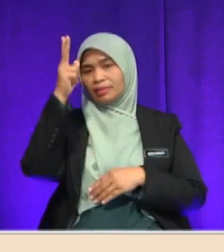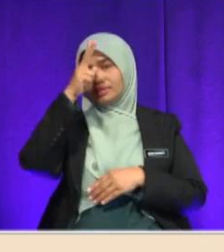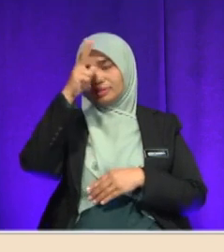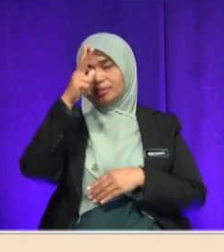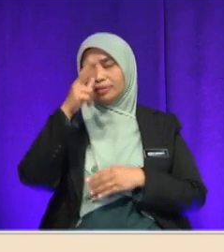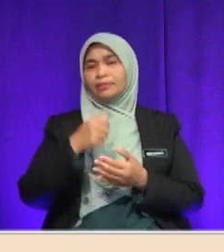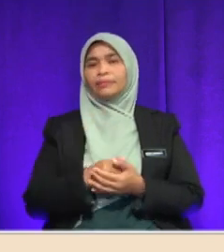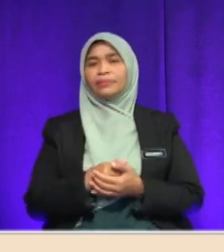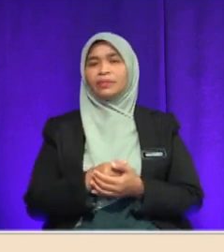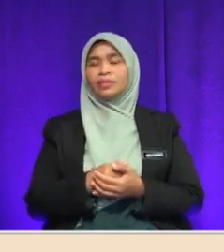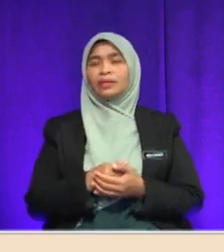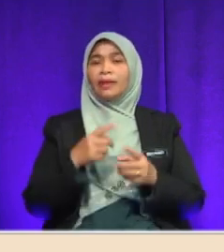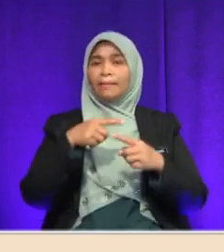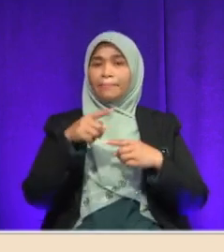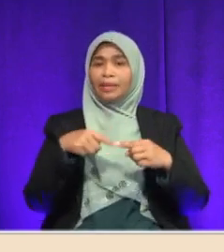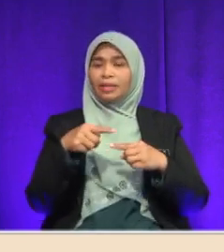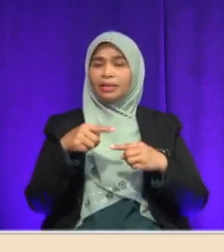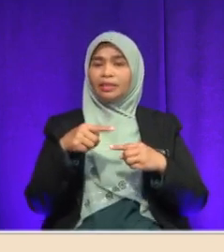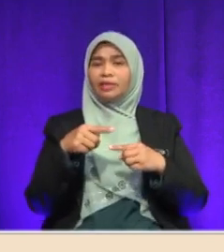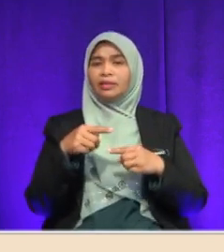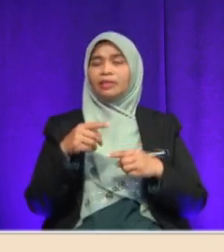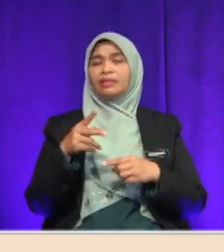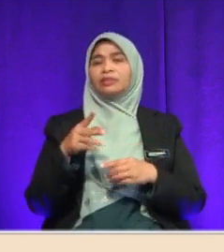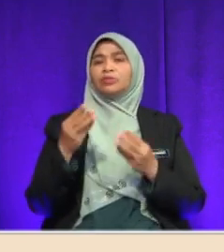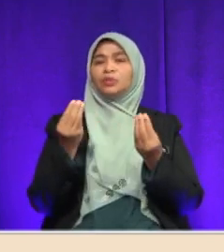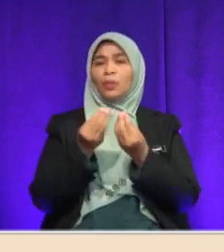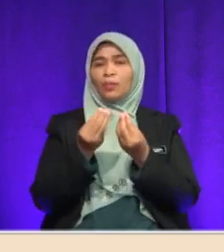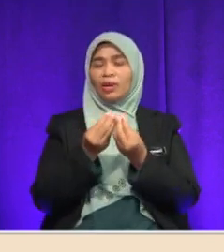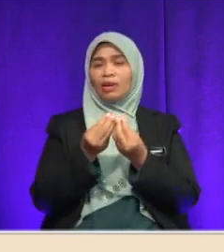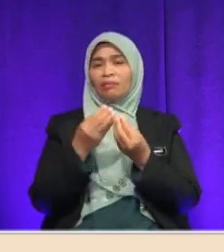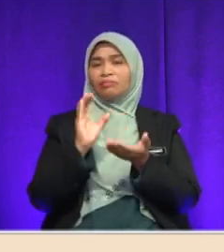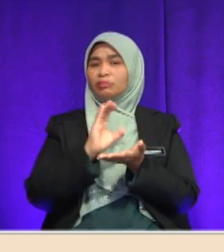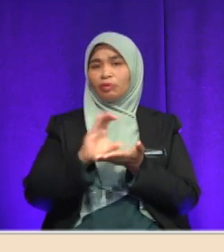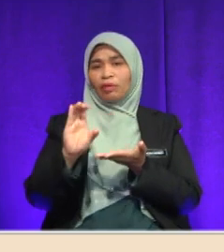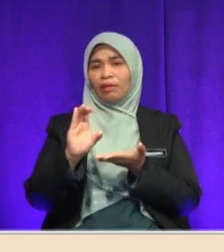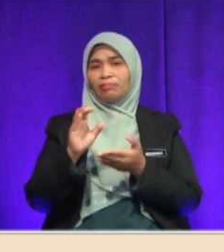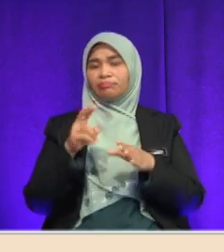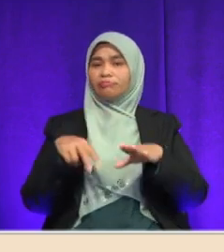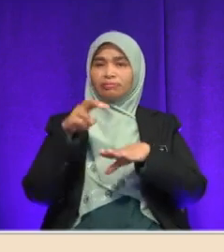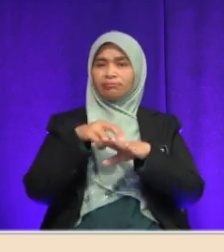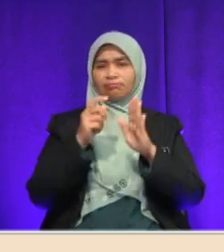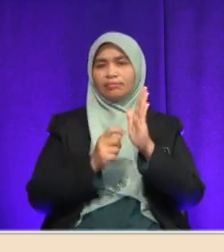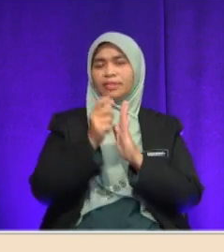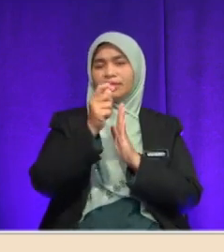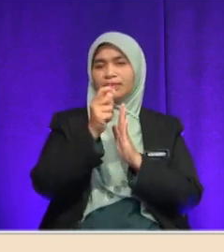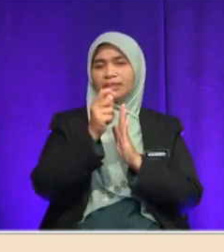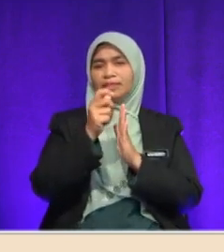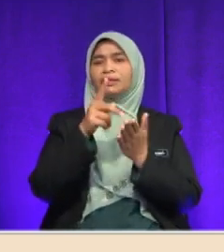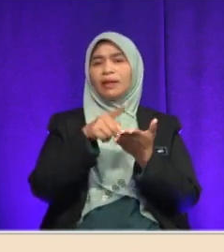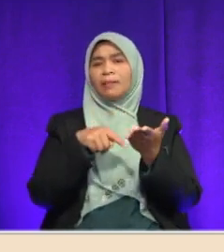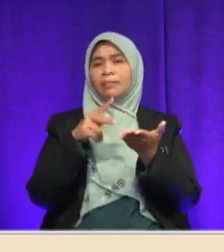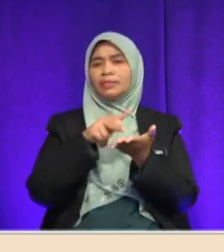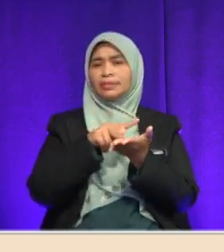di mana apabila kadar cukai dinaikkan ataupun kadar cukai tinggi, apa kesan dia ke